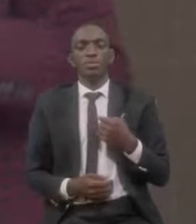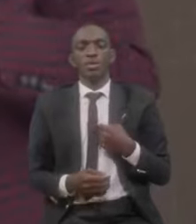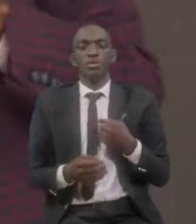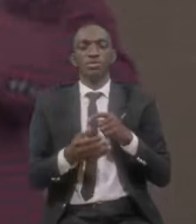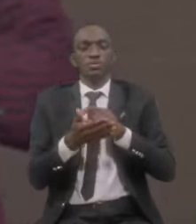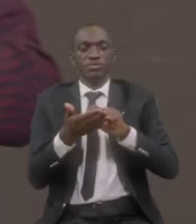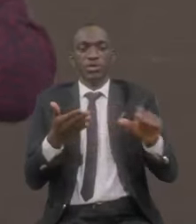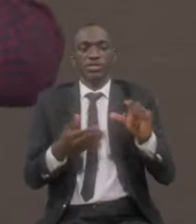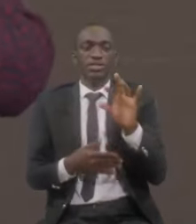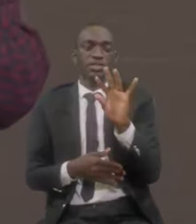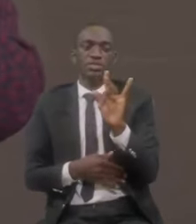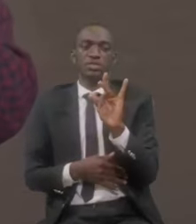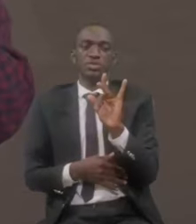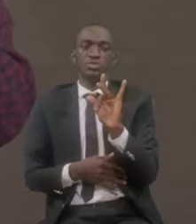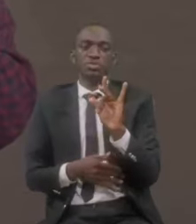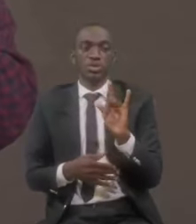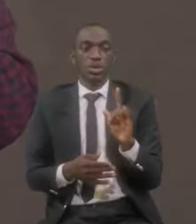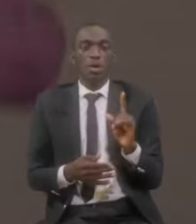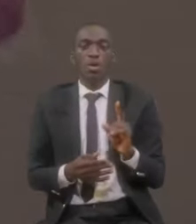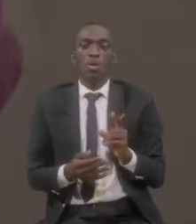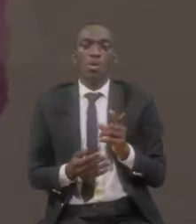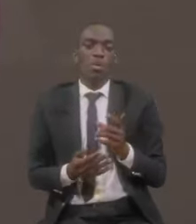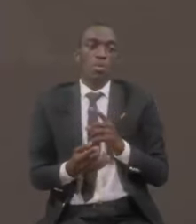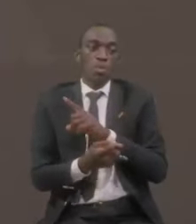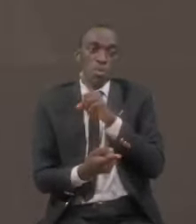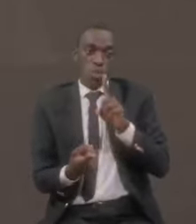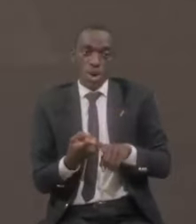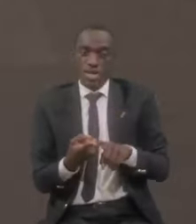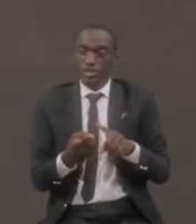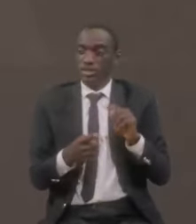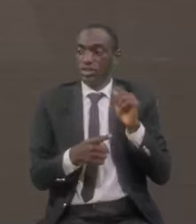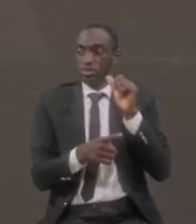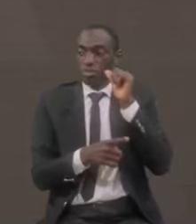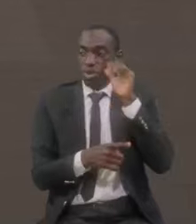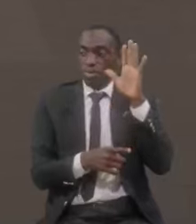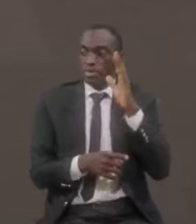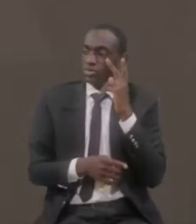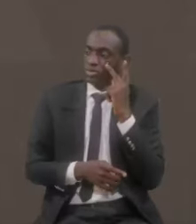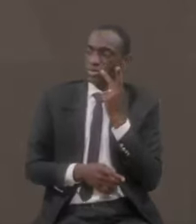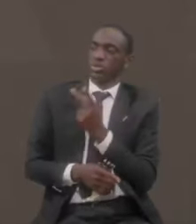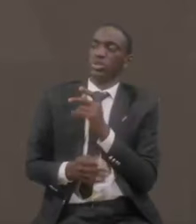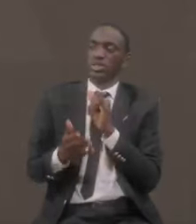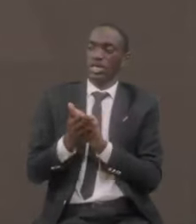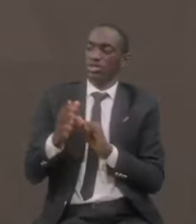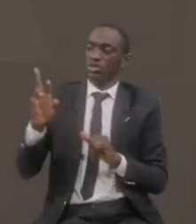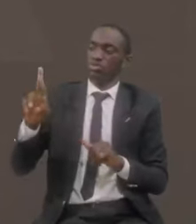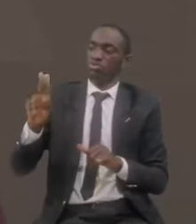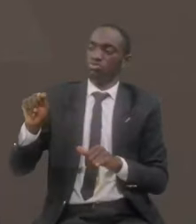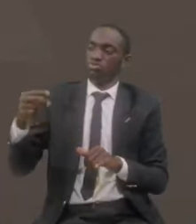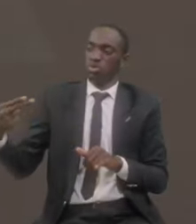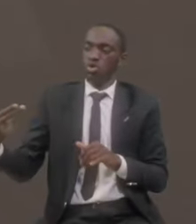Verset 18. Naomi, la voyant, décidée à aller avec elle.